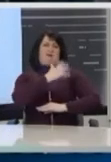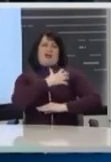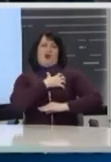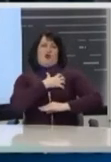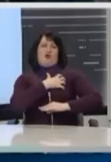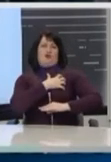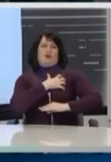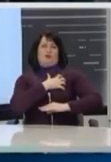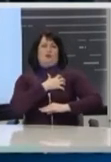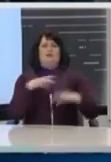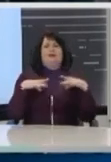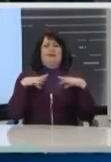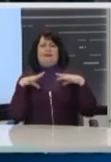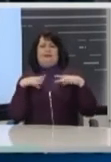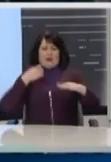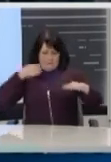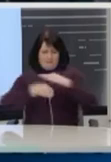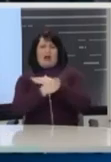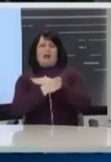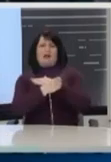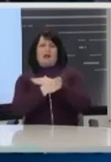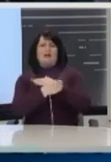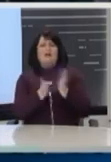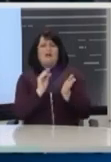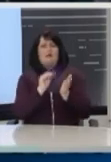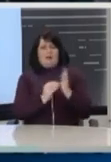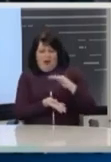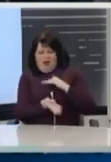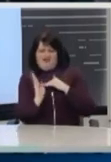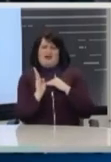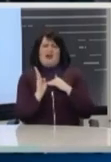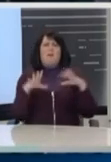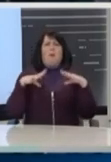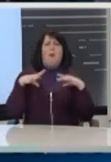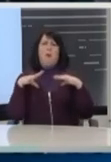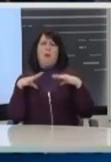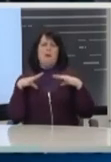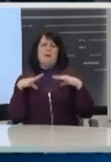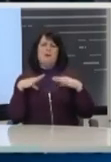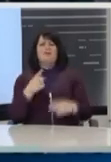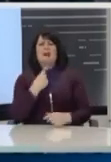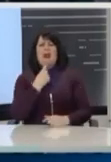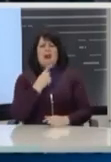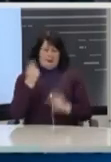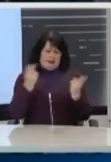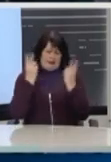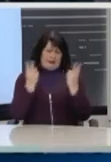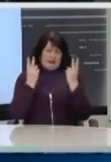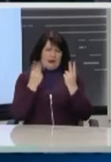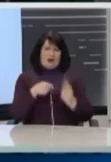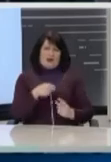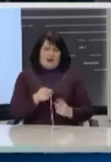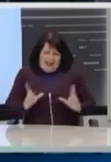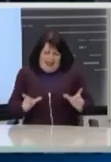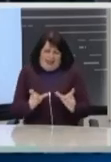Μπήκαν μέσα ανενόχλητοι, έφυγαν ανενόχλητοι. Λόγια του αέρα όλα αυτά που λένε ότι